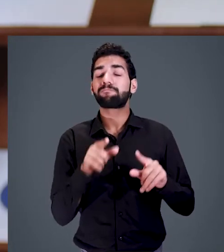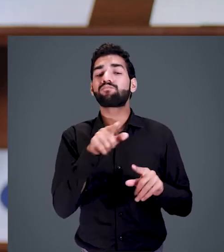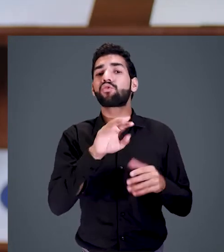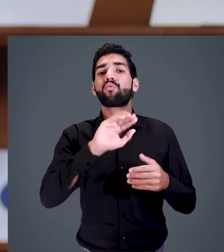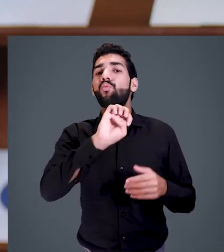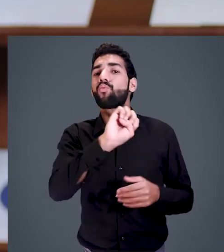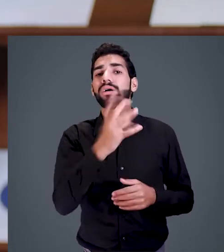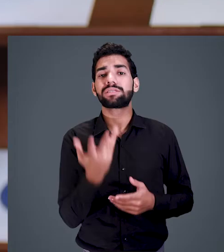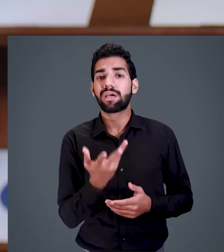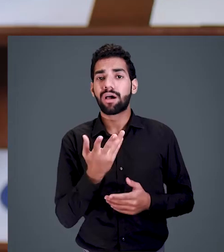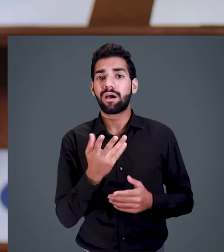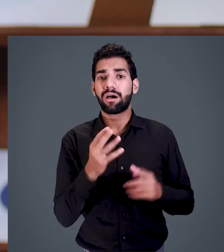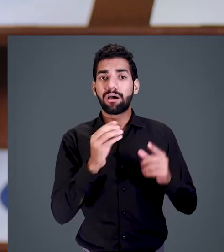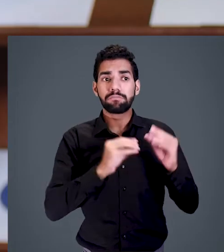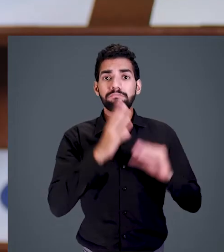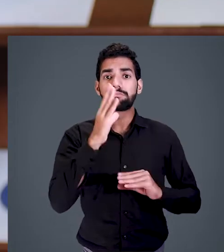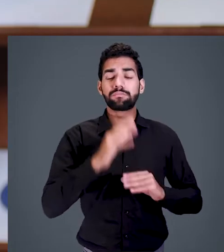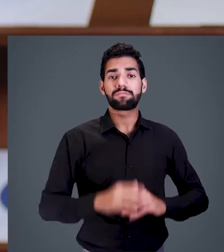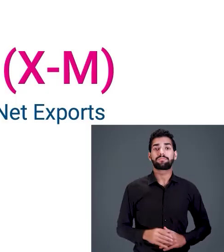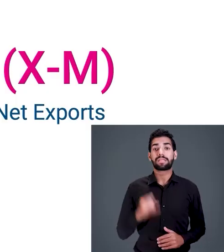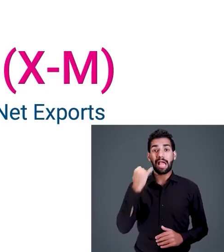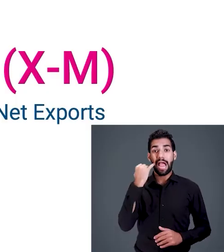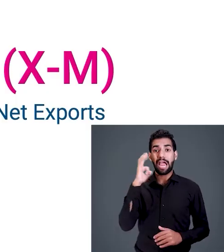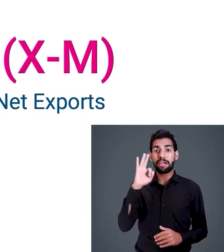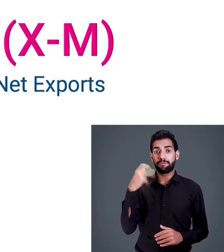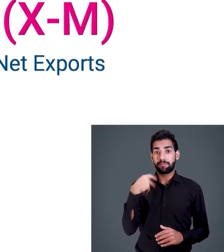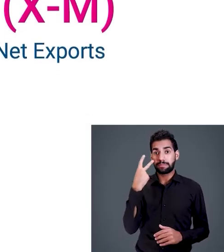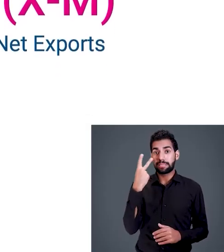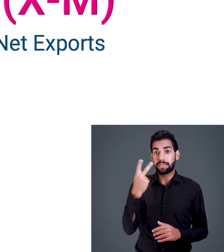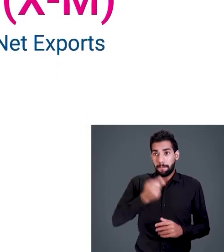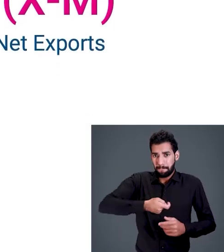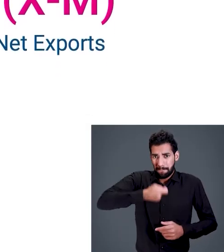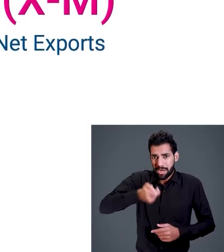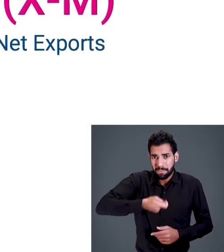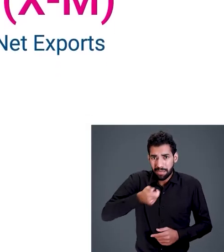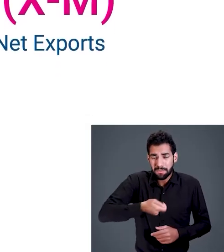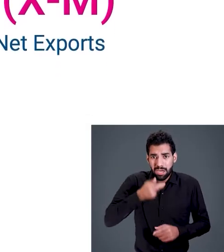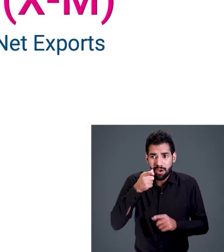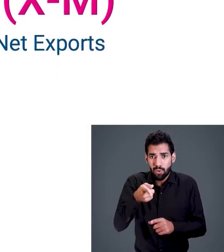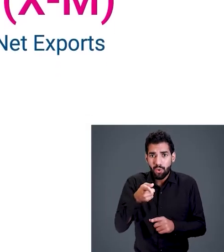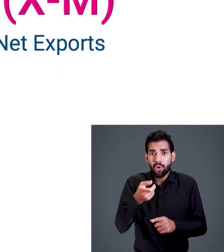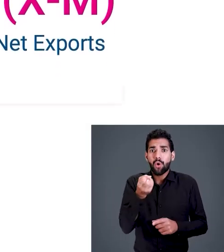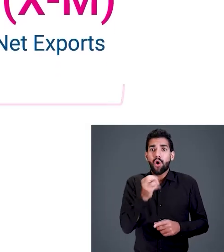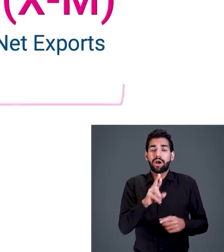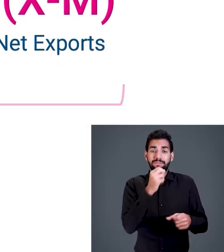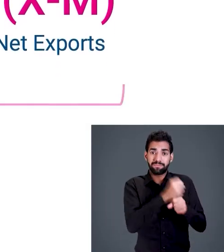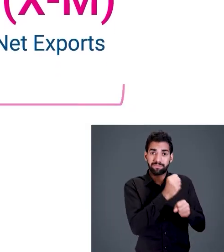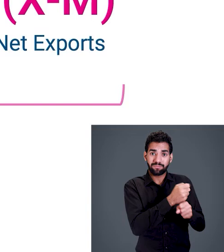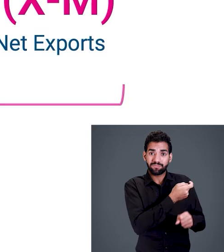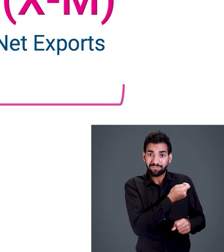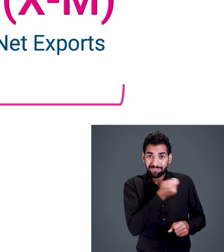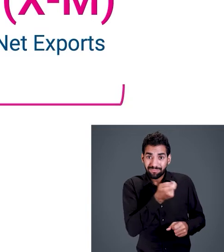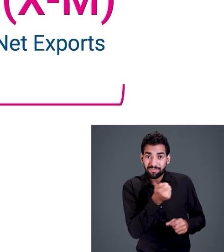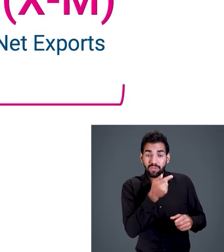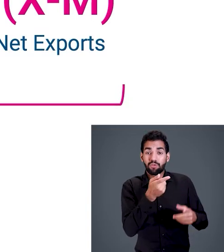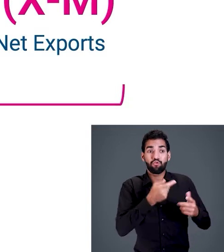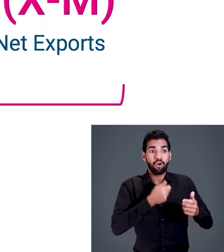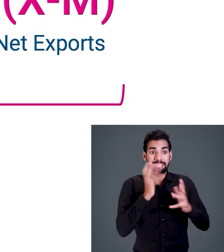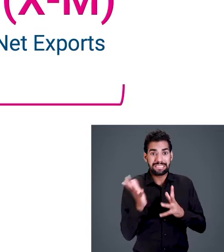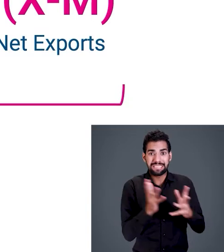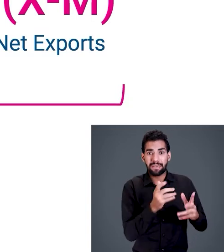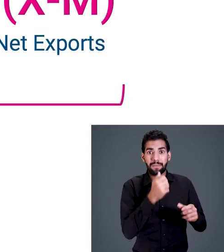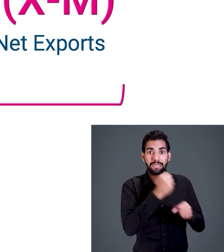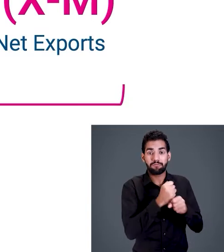हुआ नज़र आ रहा है वो किस वेरिएबल से इंक्रीज़ हो रहा है। और अगर आप इन्वेस्टमेंट, गवर्नमेंट एक्सपेंडिचर्स और नेट एक्सपोर्ट्स